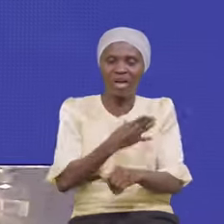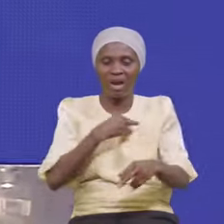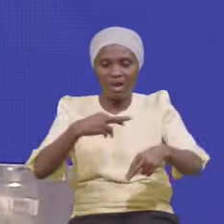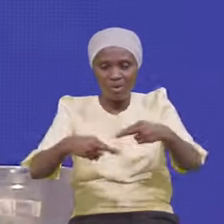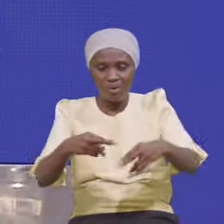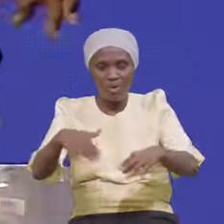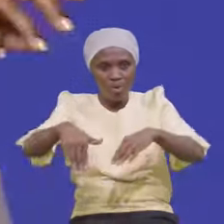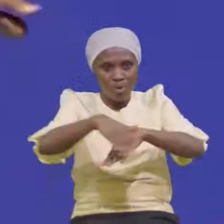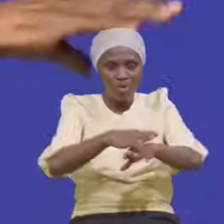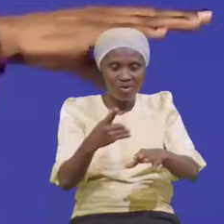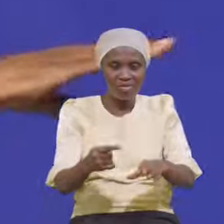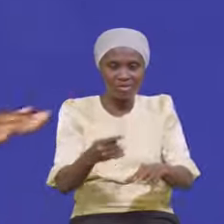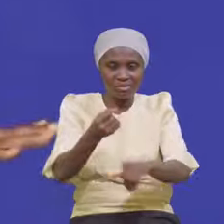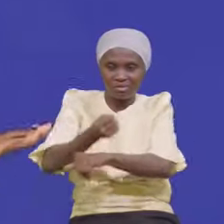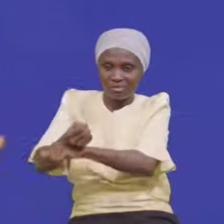మీద పొర్లుతూ